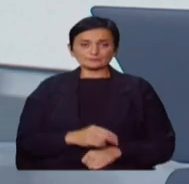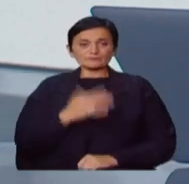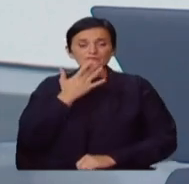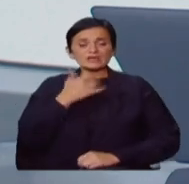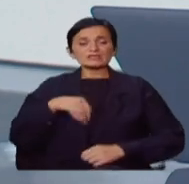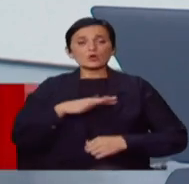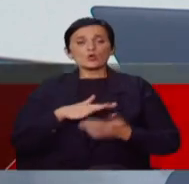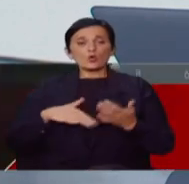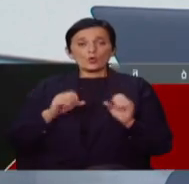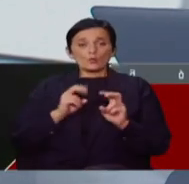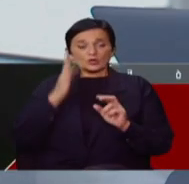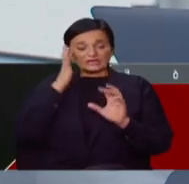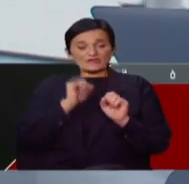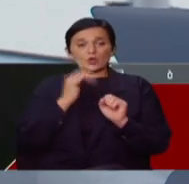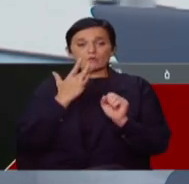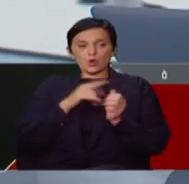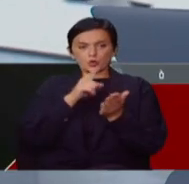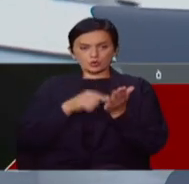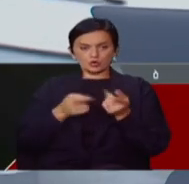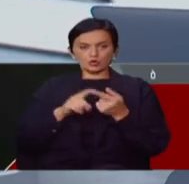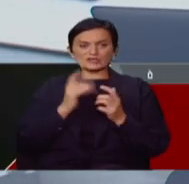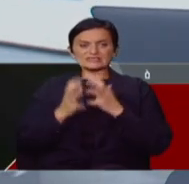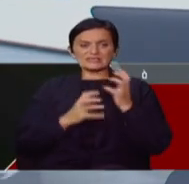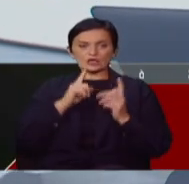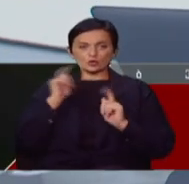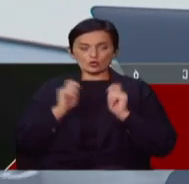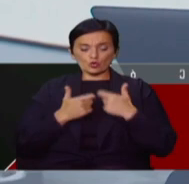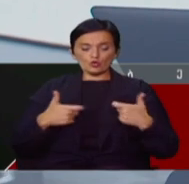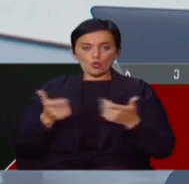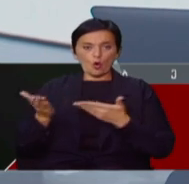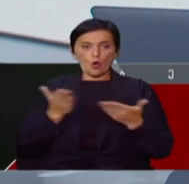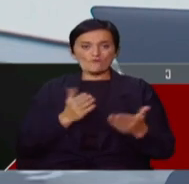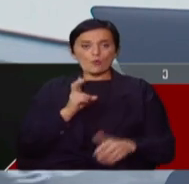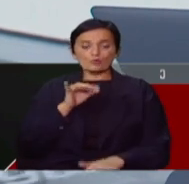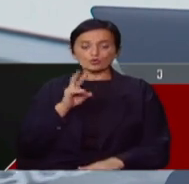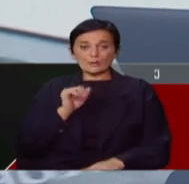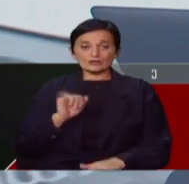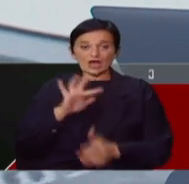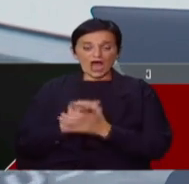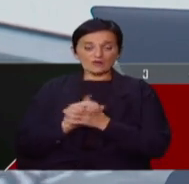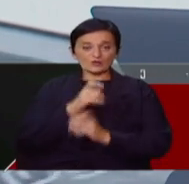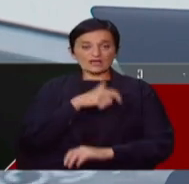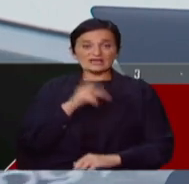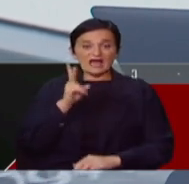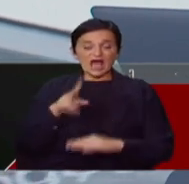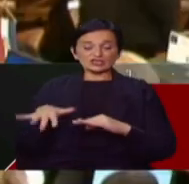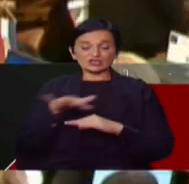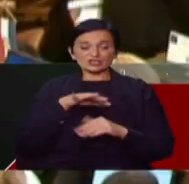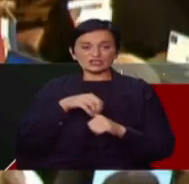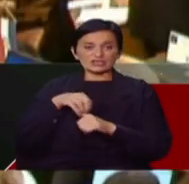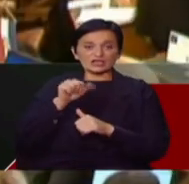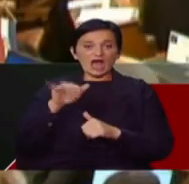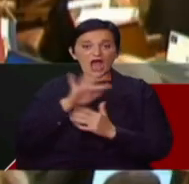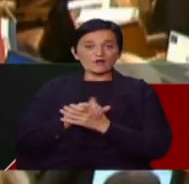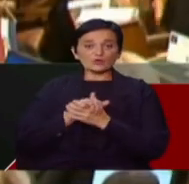საგარეო საფრთხოებისა და თავდაცვითი პოლიტიკის საკითხების შესახებ საერთაშორისო კონფერენციას მასპინძლობს ბუდაპეშტი ევროკავშირის წევრი და კანდიდატი ქვეყნების ლიდერები